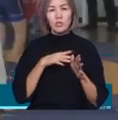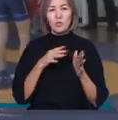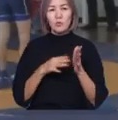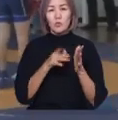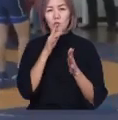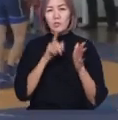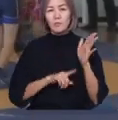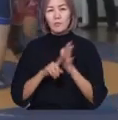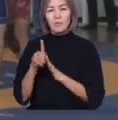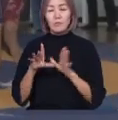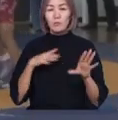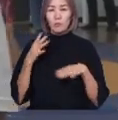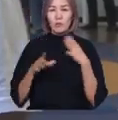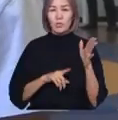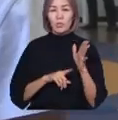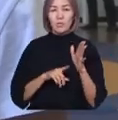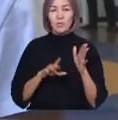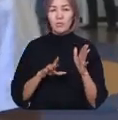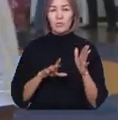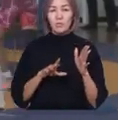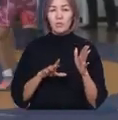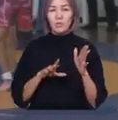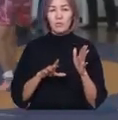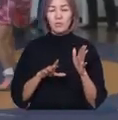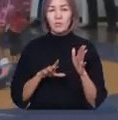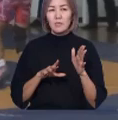жасымнан бастап қатысамын.